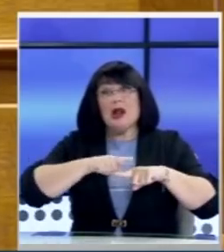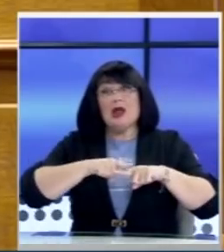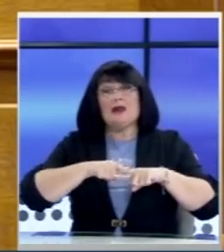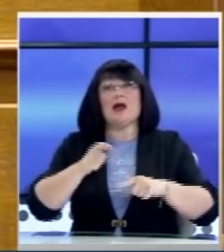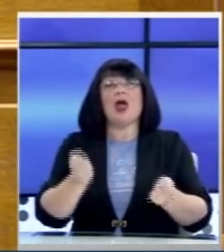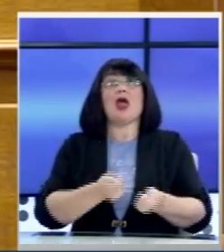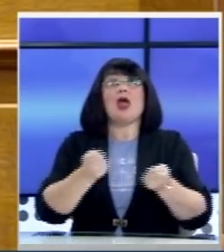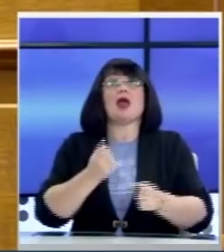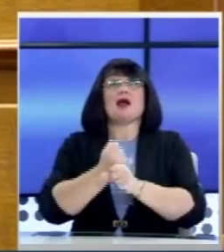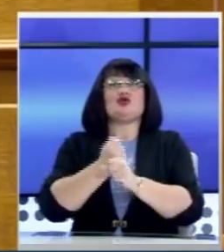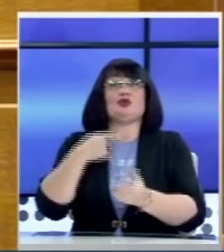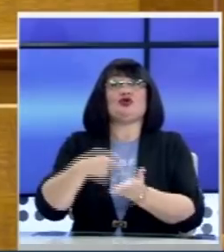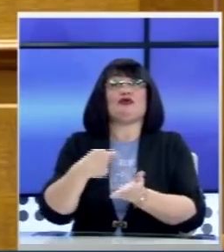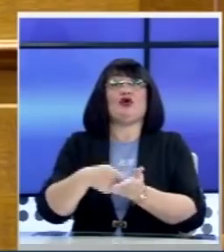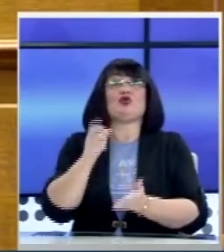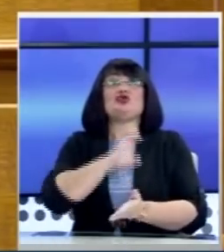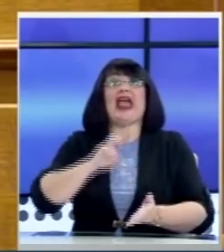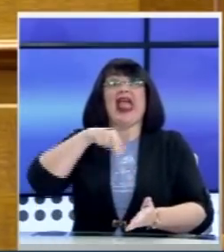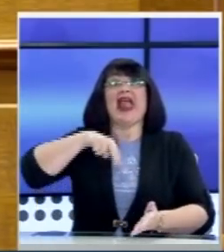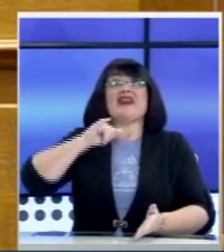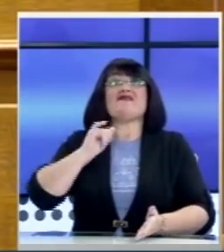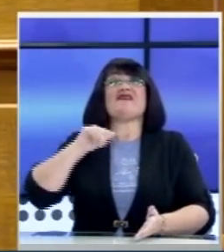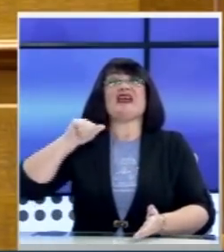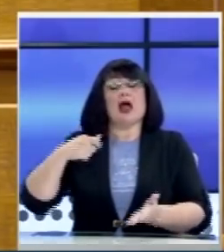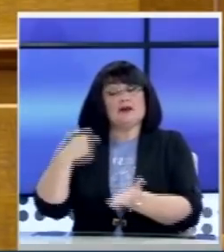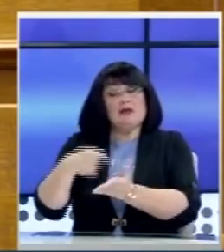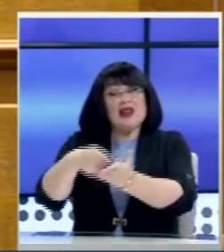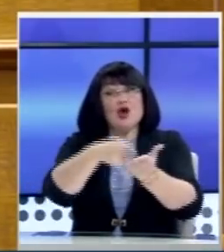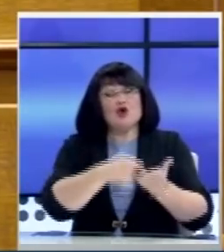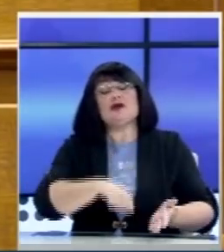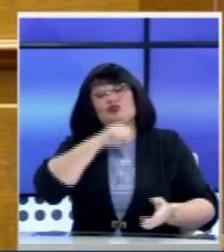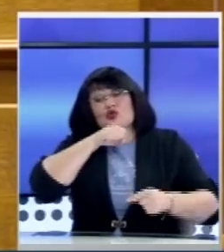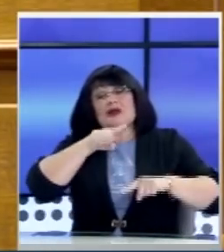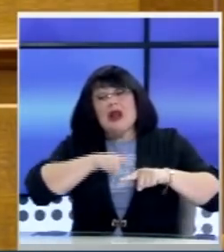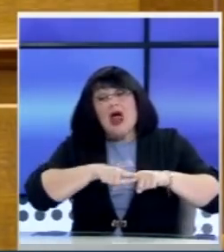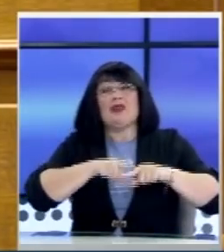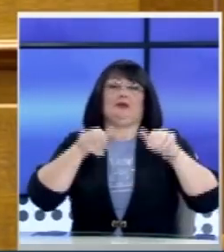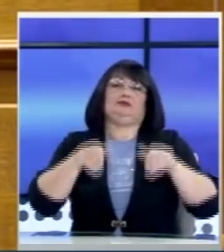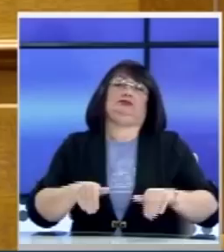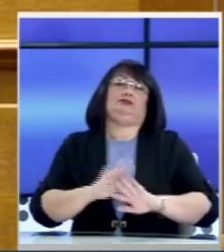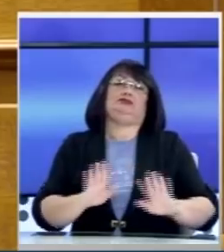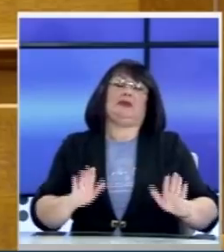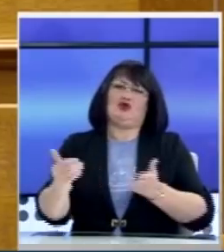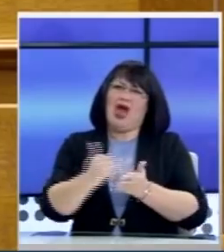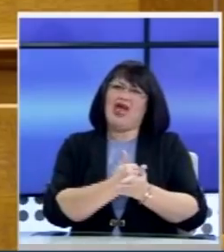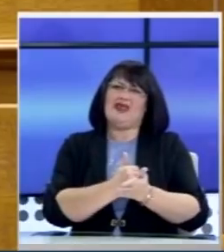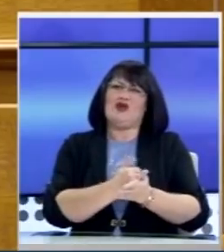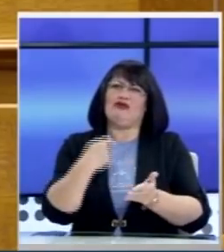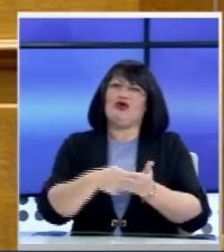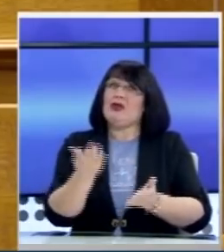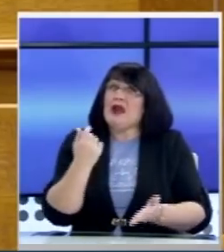ο εργαζόμενος τους φόρους των έμφυα, δηλαδή αυτό τον άδικο φόρο ακόμα και όταν δεν